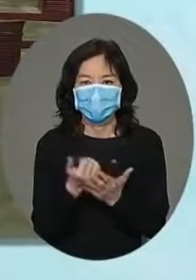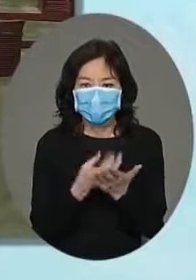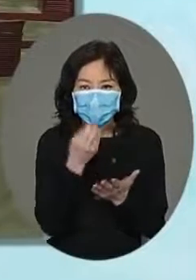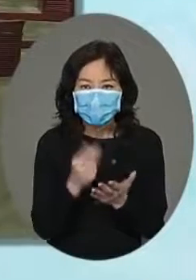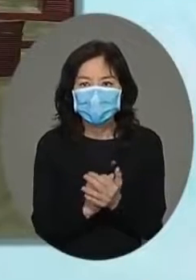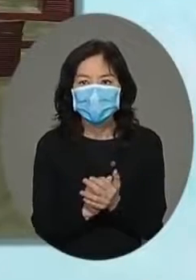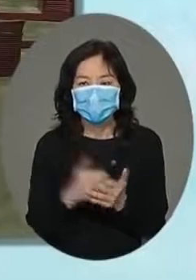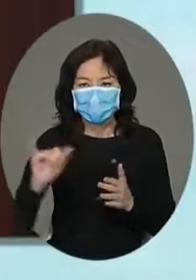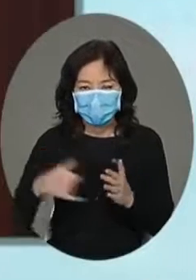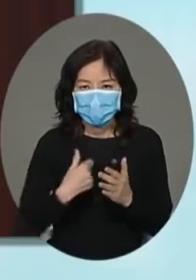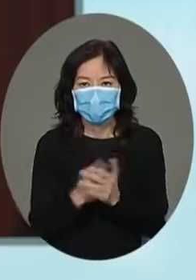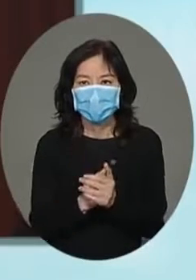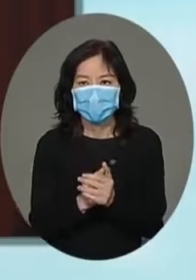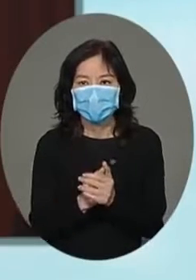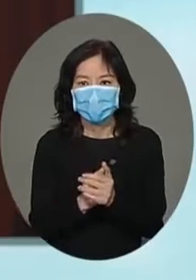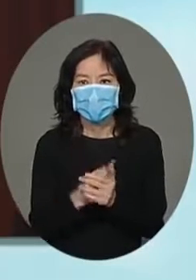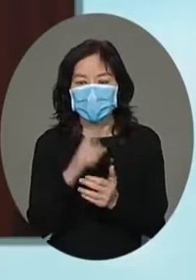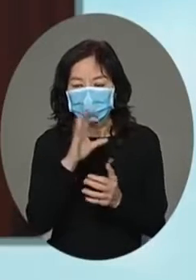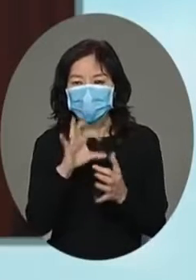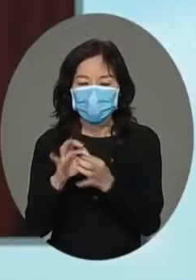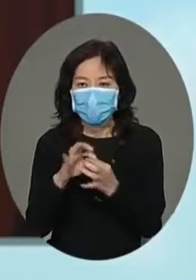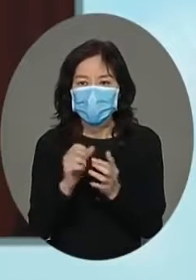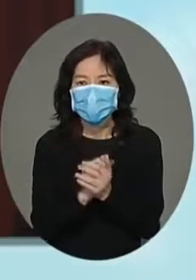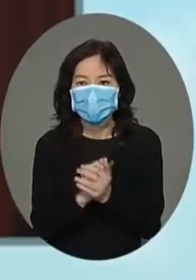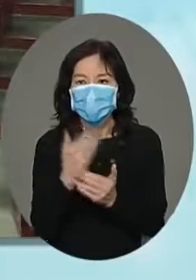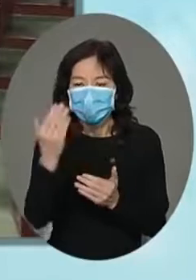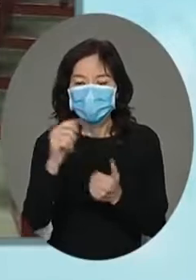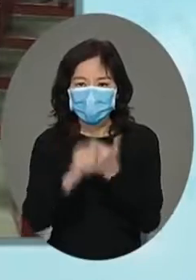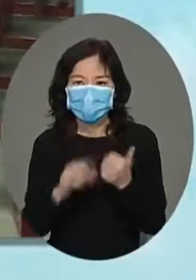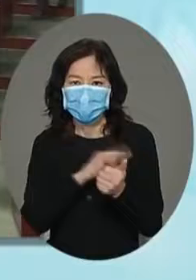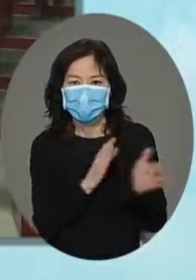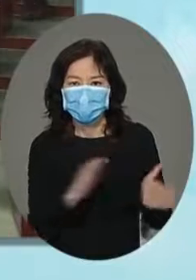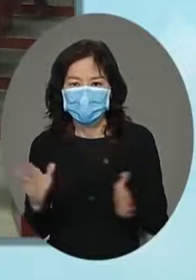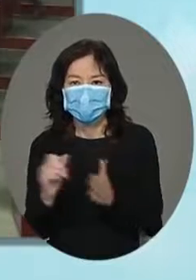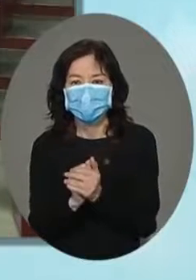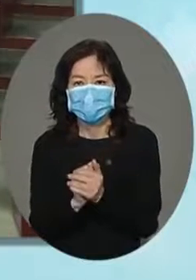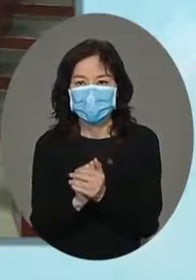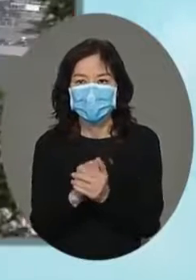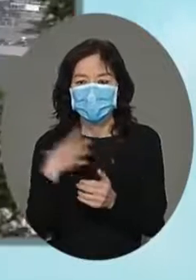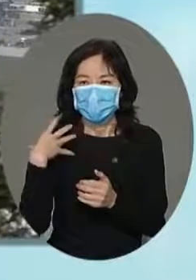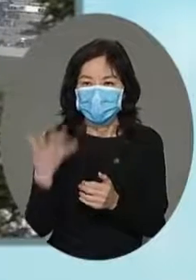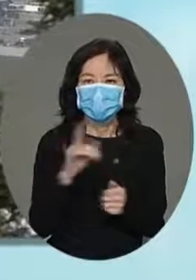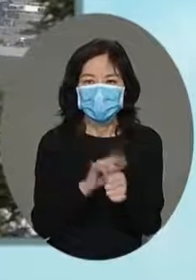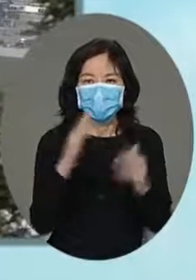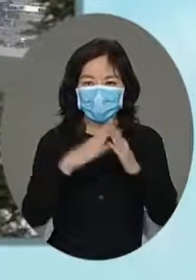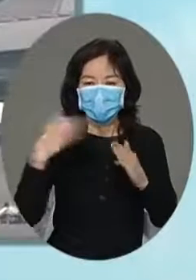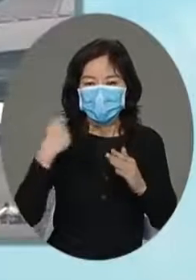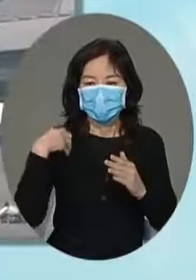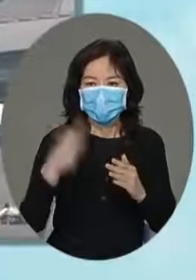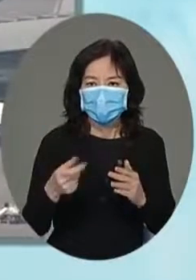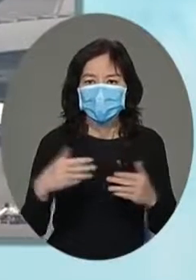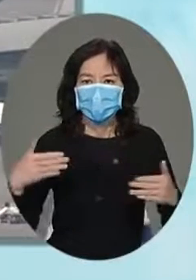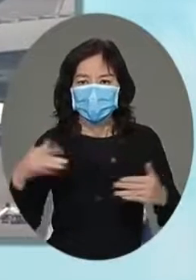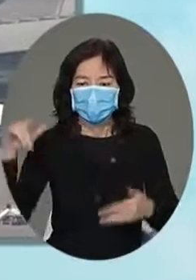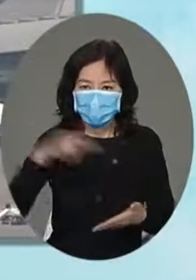提出修訂入境處在處理酷刑申請和上訴委員會的程序，又提出賦權保安局局長就運